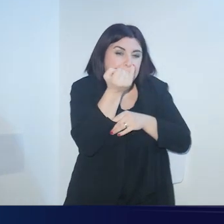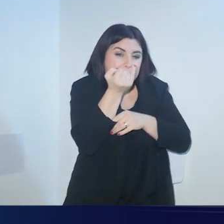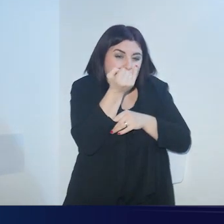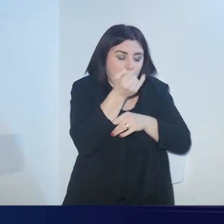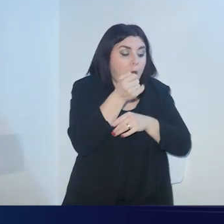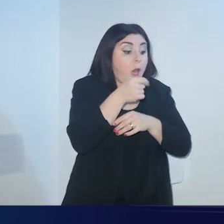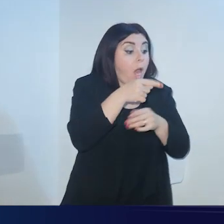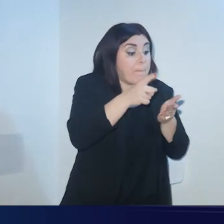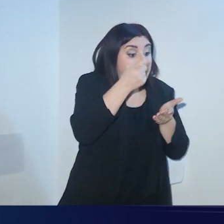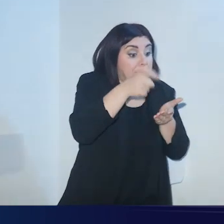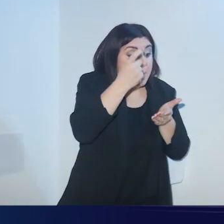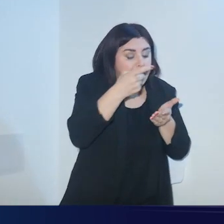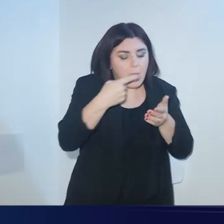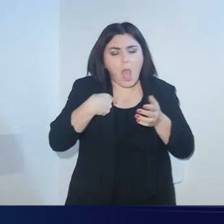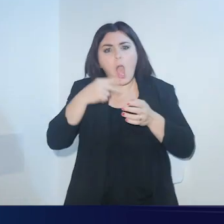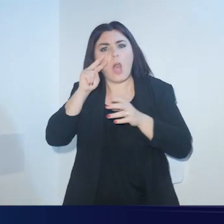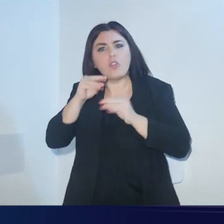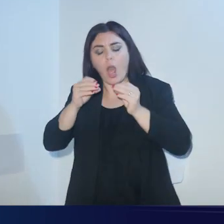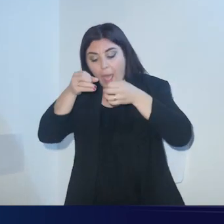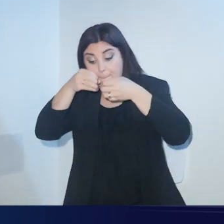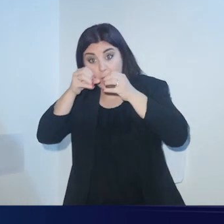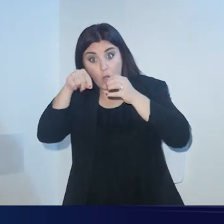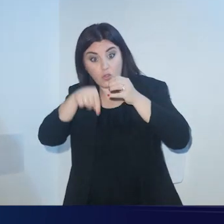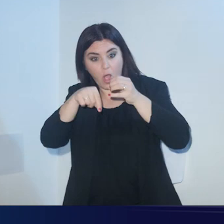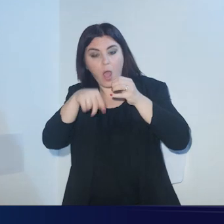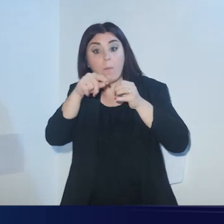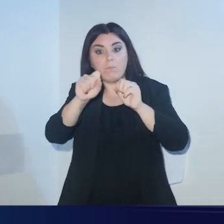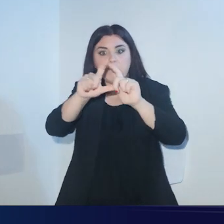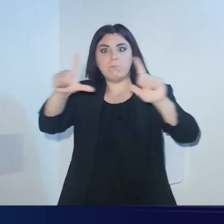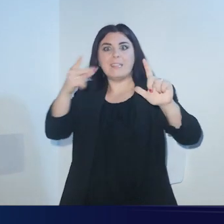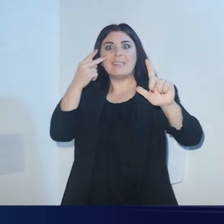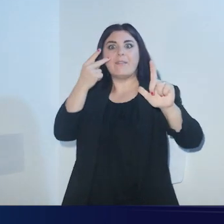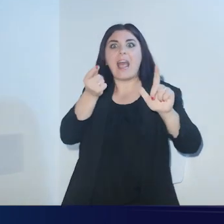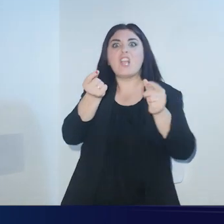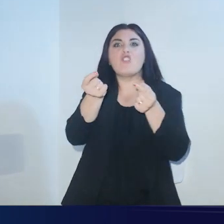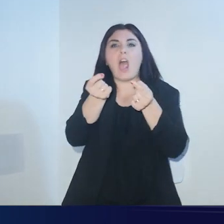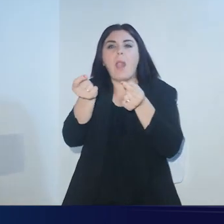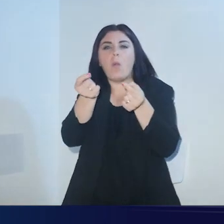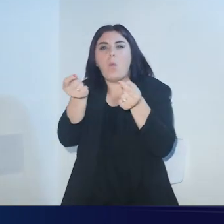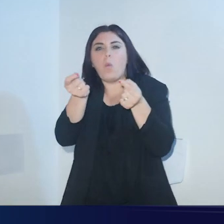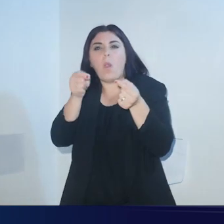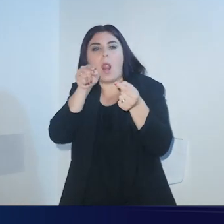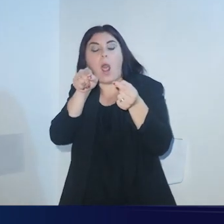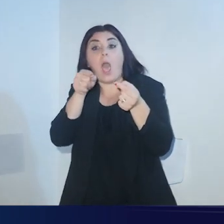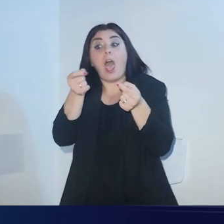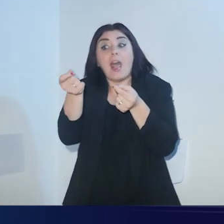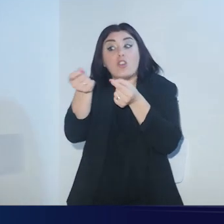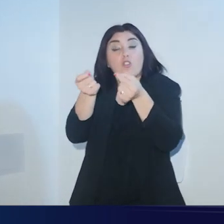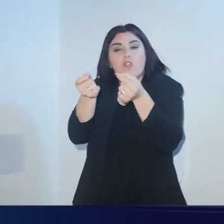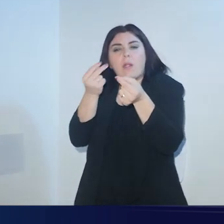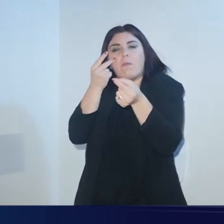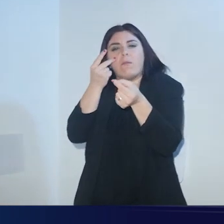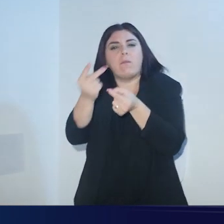al microscopio. Queste sono immagini che vedete delle cellule, e sulle cellule